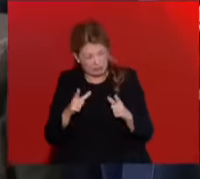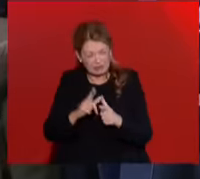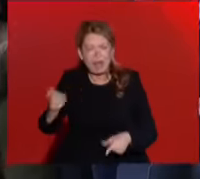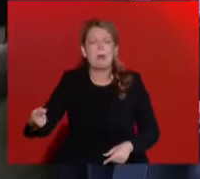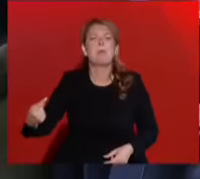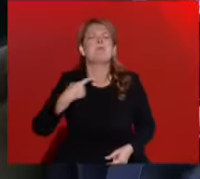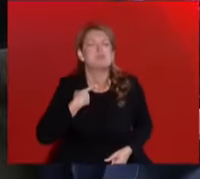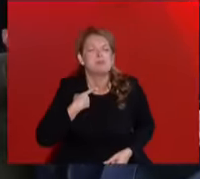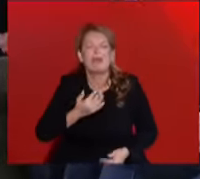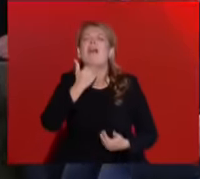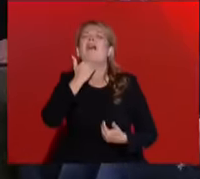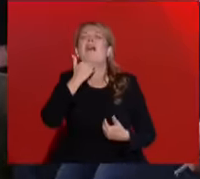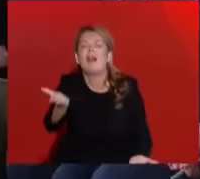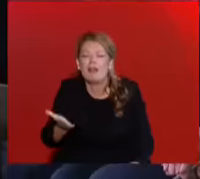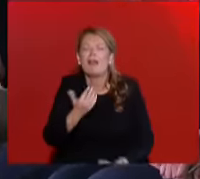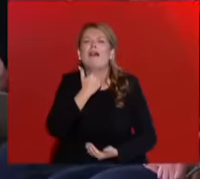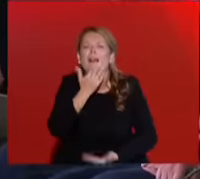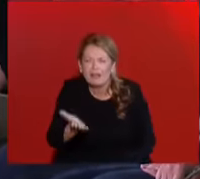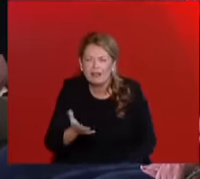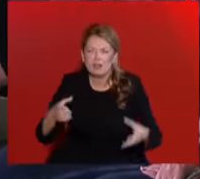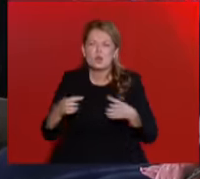Ματαιοπονούν οι φωνασκούντες.